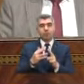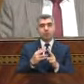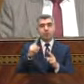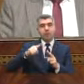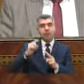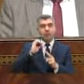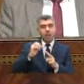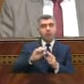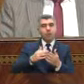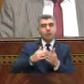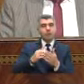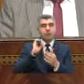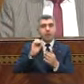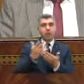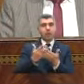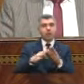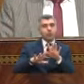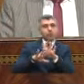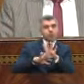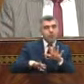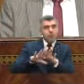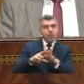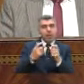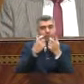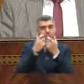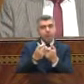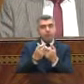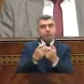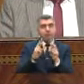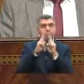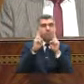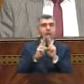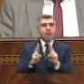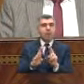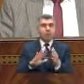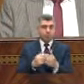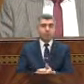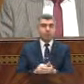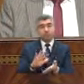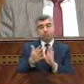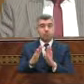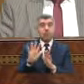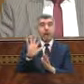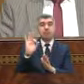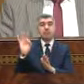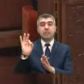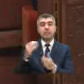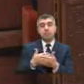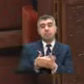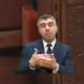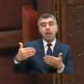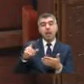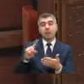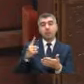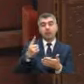وكيهدد الاستقرار الاقتصادي والاجتماعي وكيعطي صورة سيئة دوليا. كلفته تفوق 50 مليار درهم، أي ما يعادل 2% من